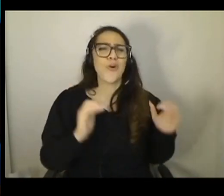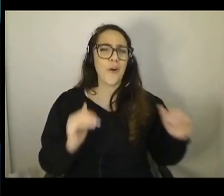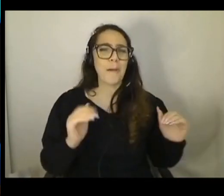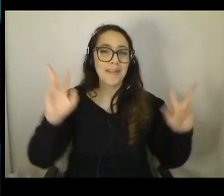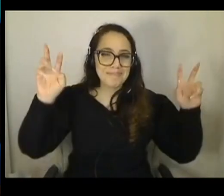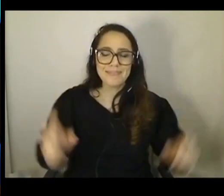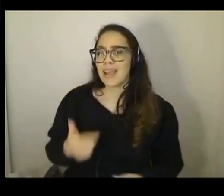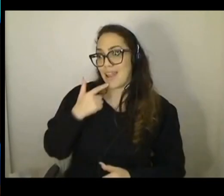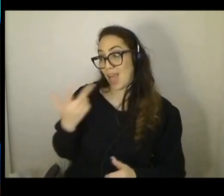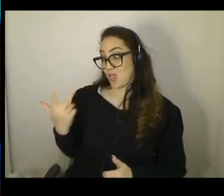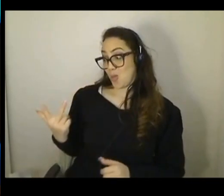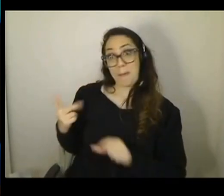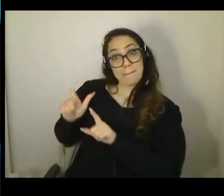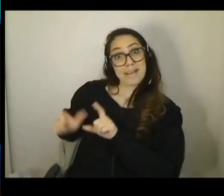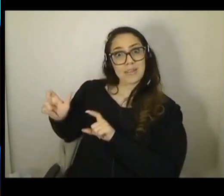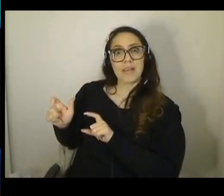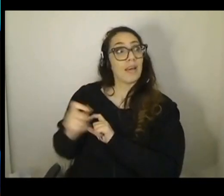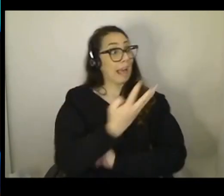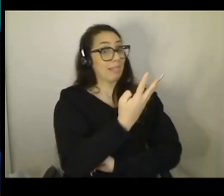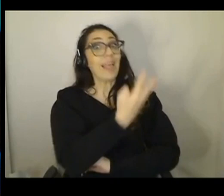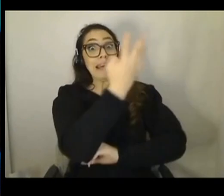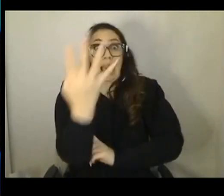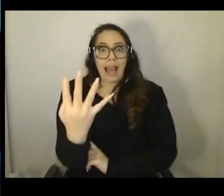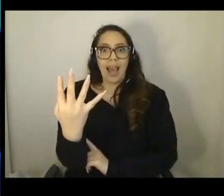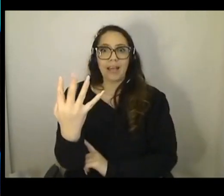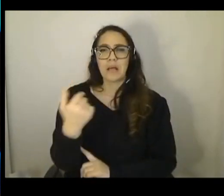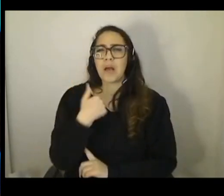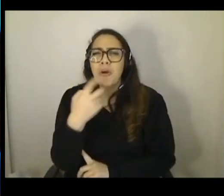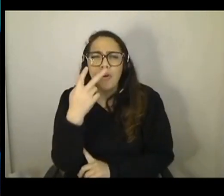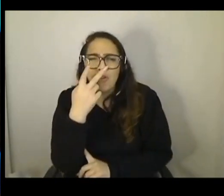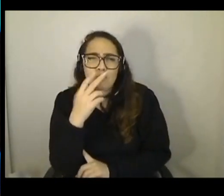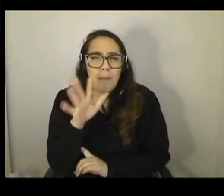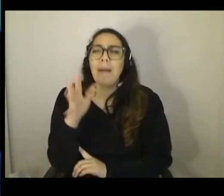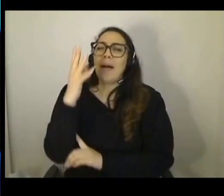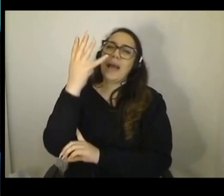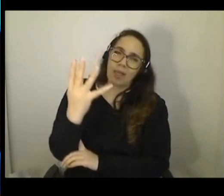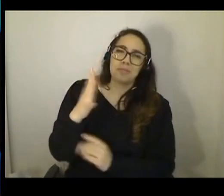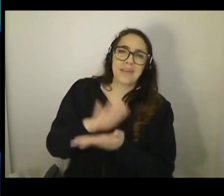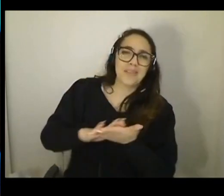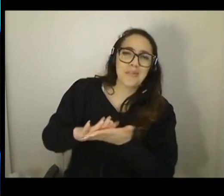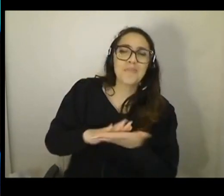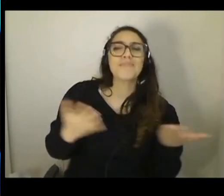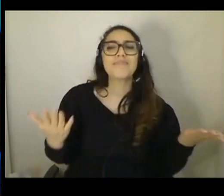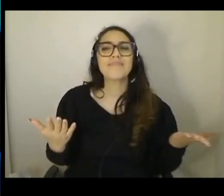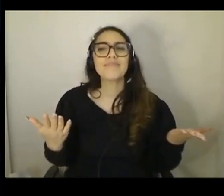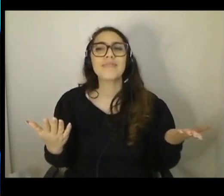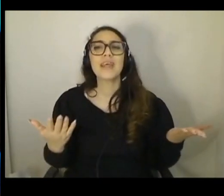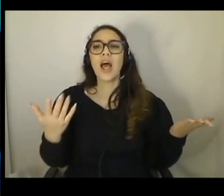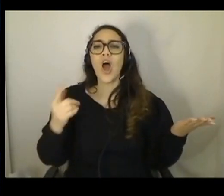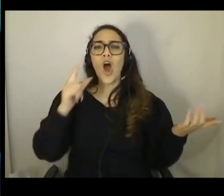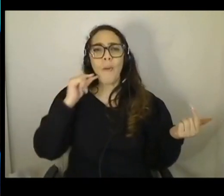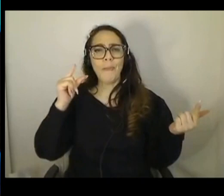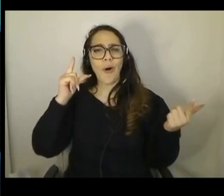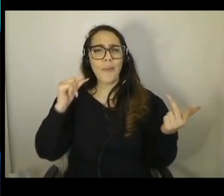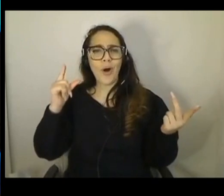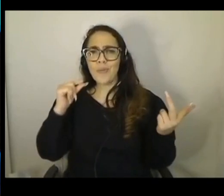belles personnes. 4. Peut-être même 4, parce que j'ai un peu la vue basse. Et comme il n'est de richesse que d'hommes, je vais leur